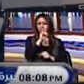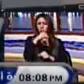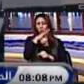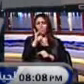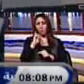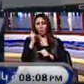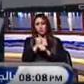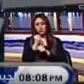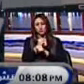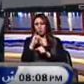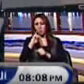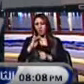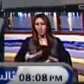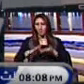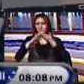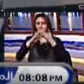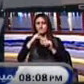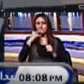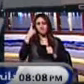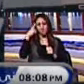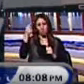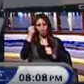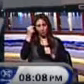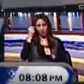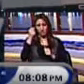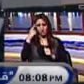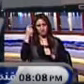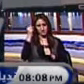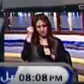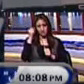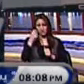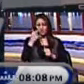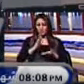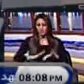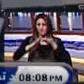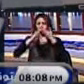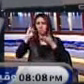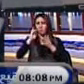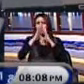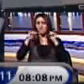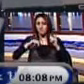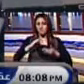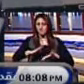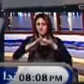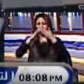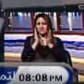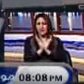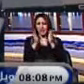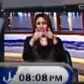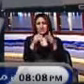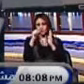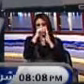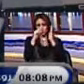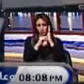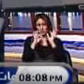اي مبادره تقدمها المعارضه لخدمه البلد. وانا النهارده بحيي تجربه حزب الدستور للقضاء